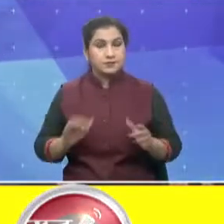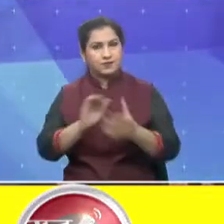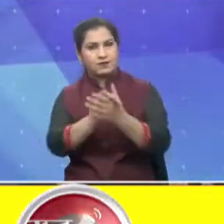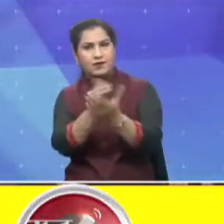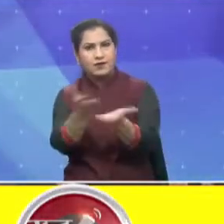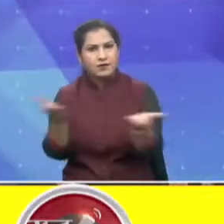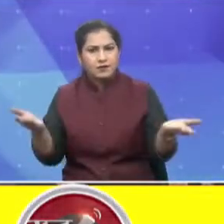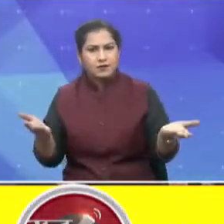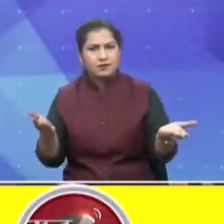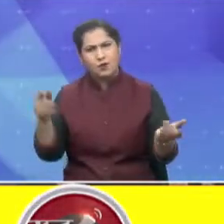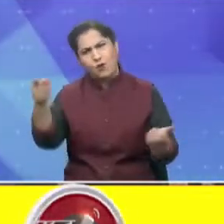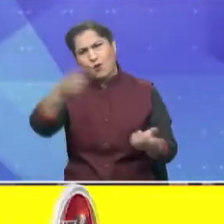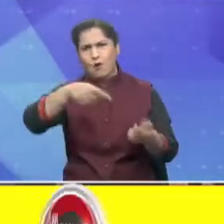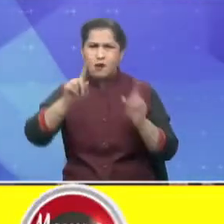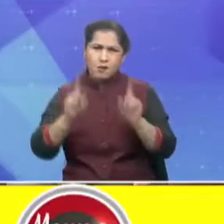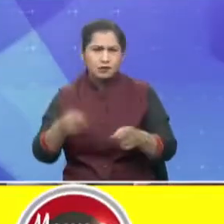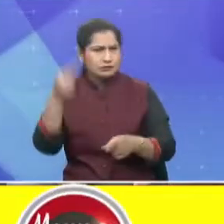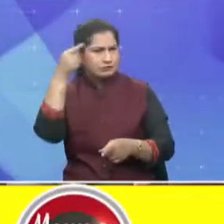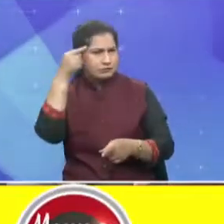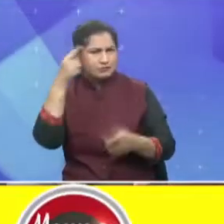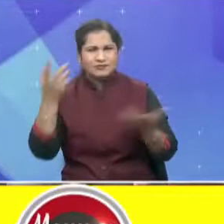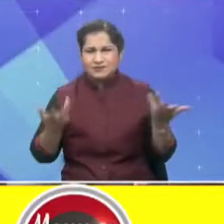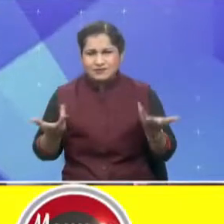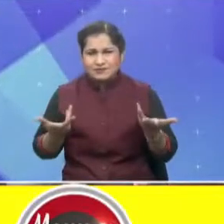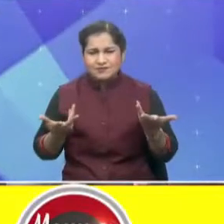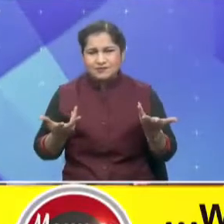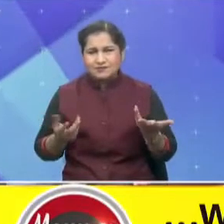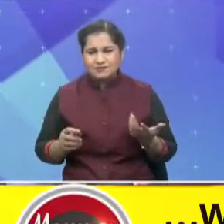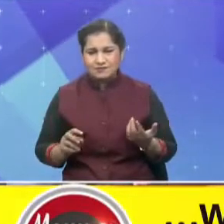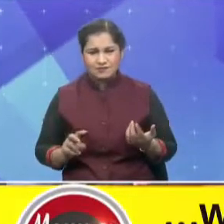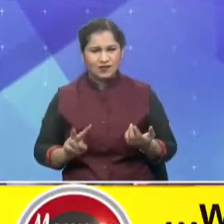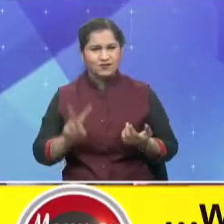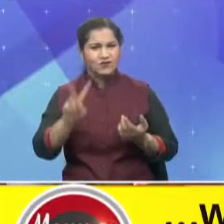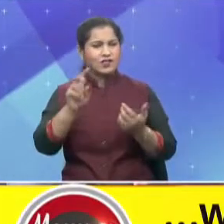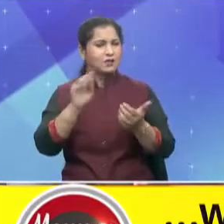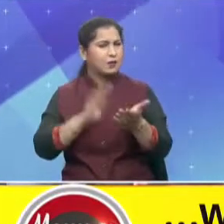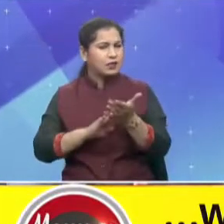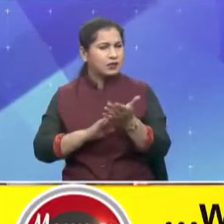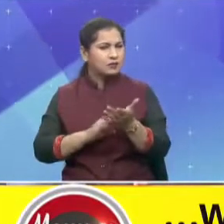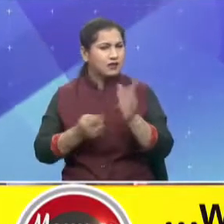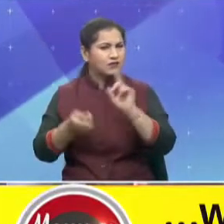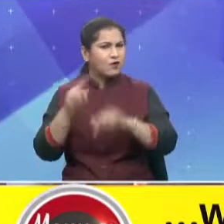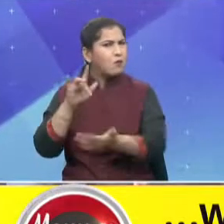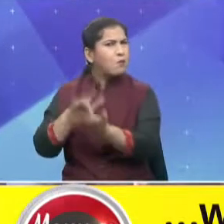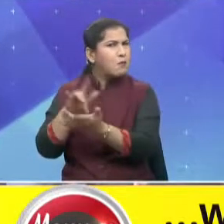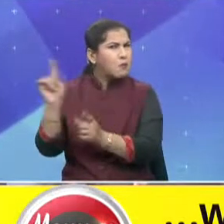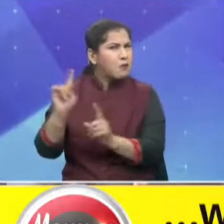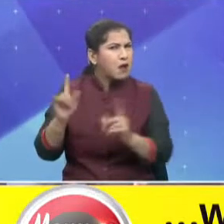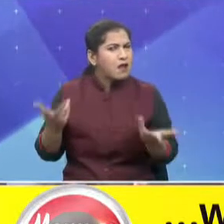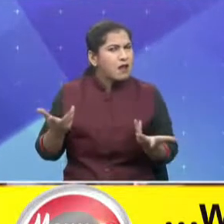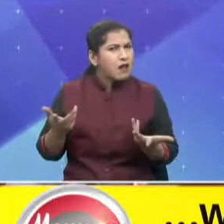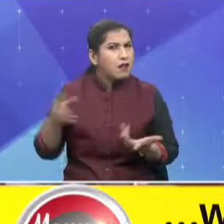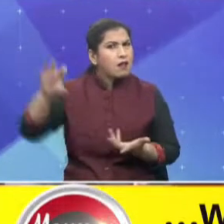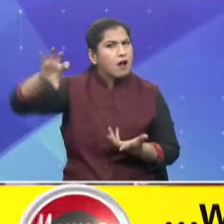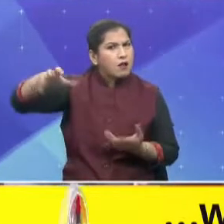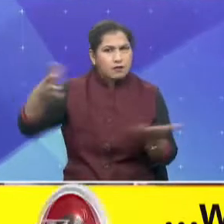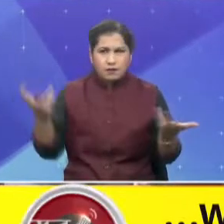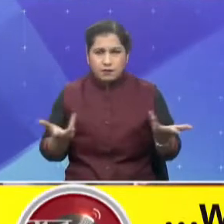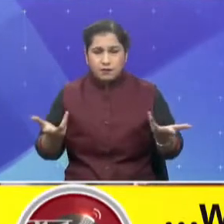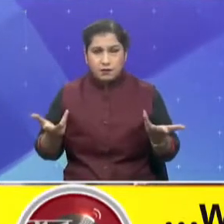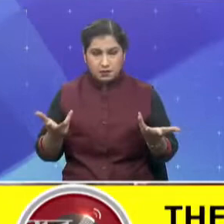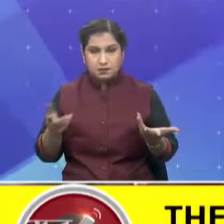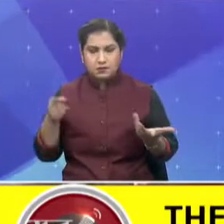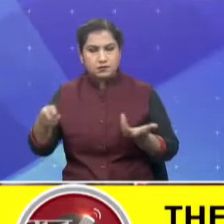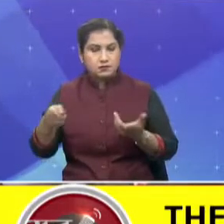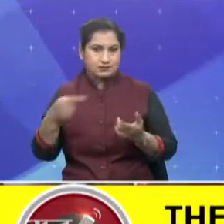साथियों, आप ये जरूर सोच रहे होंगे कि आखिर ये खूबसूरत वीडियो कहाँ का है, किस देश से आया है।